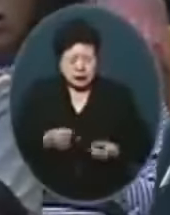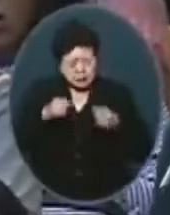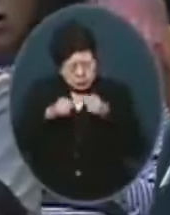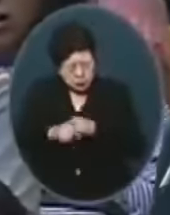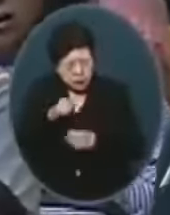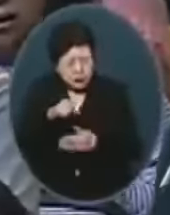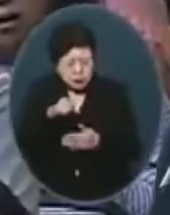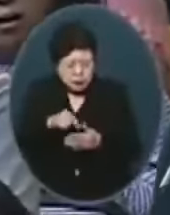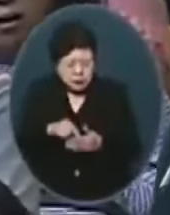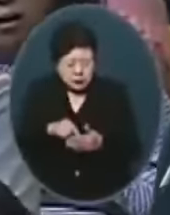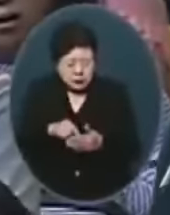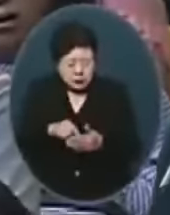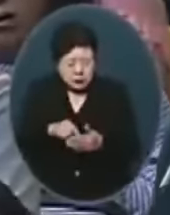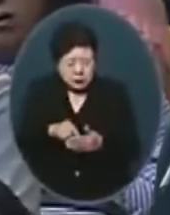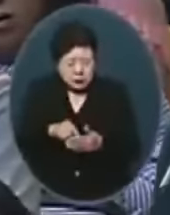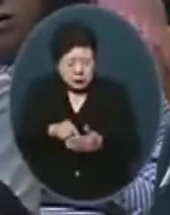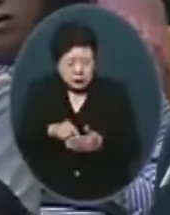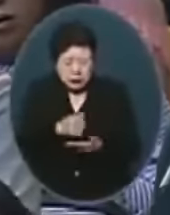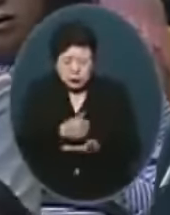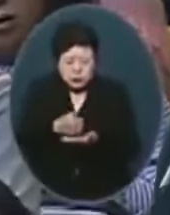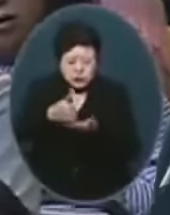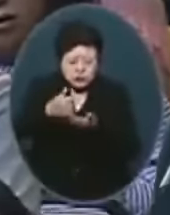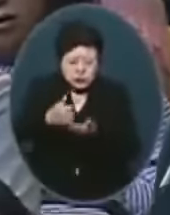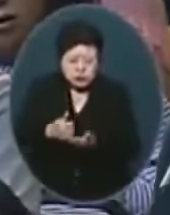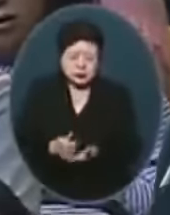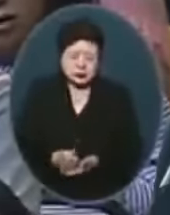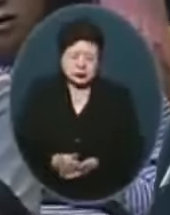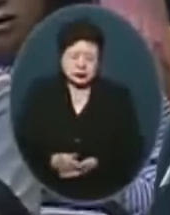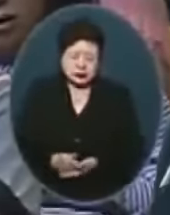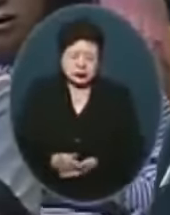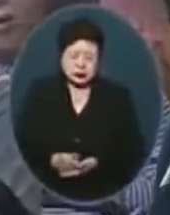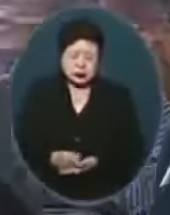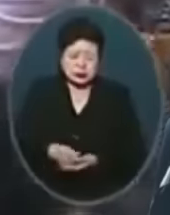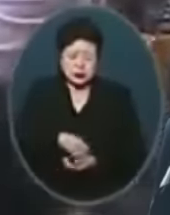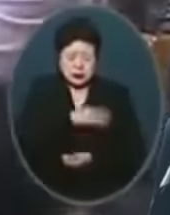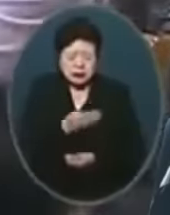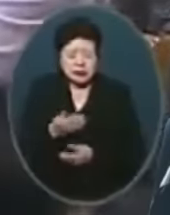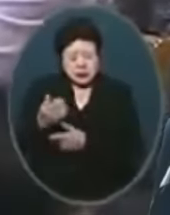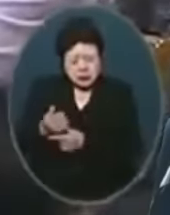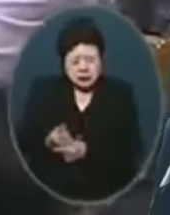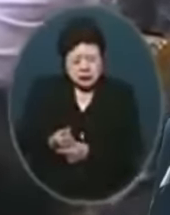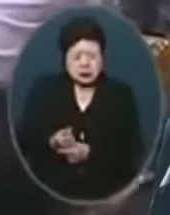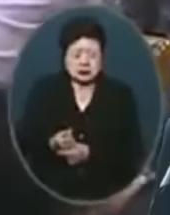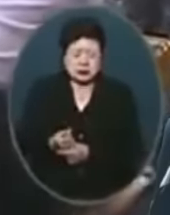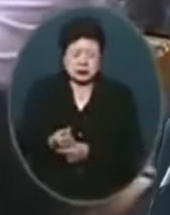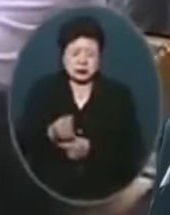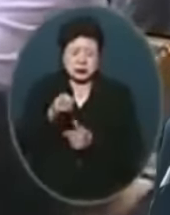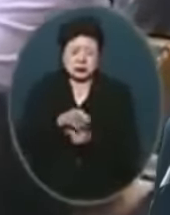좌절과 절망 속에서 주님의 능력을 의지해서 벗어나와